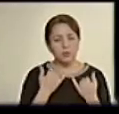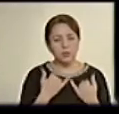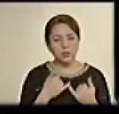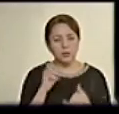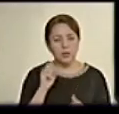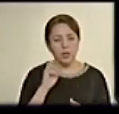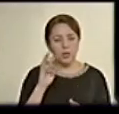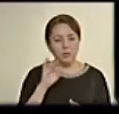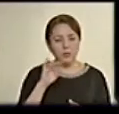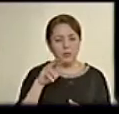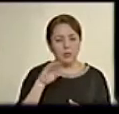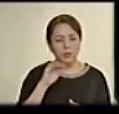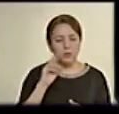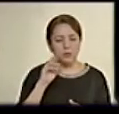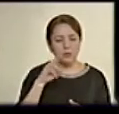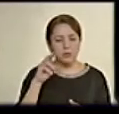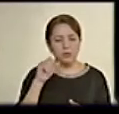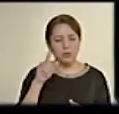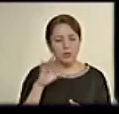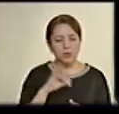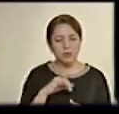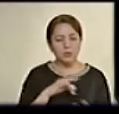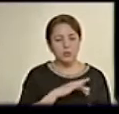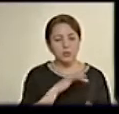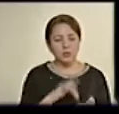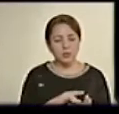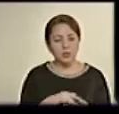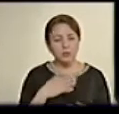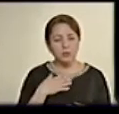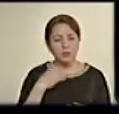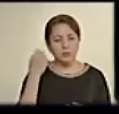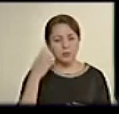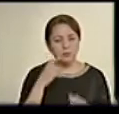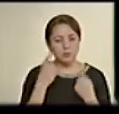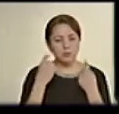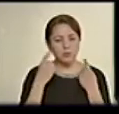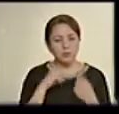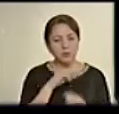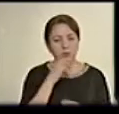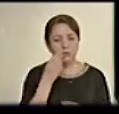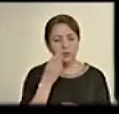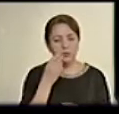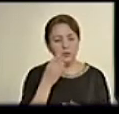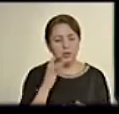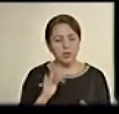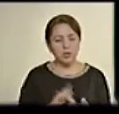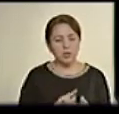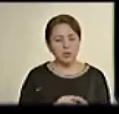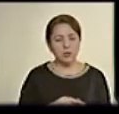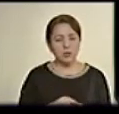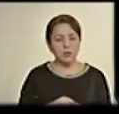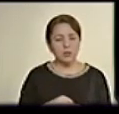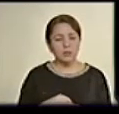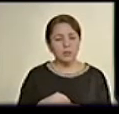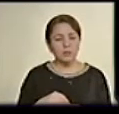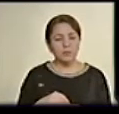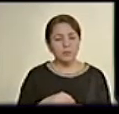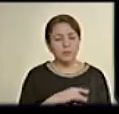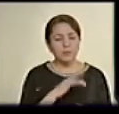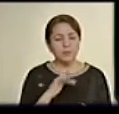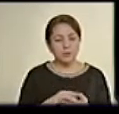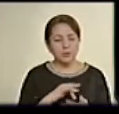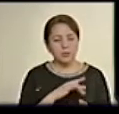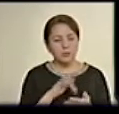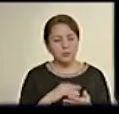amirlikdagi shaharlar. Biz bilamiz, Buxoro shahri amirlikning eng asosiy poytaxt shaharlaridan